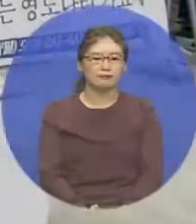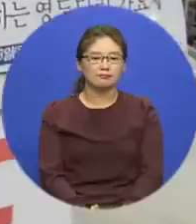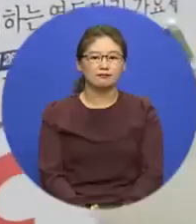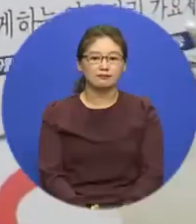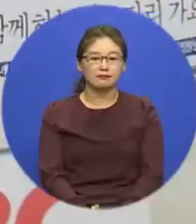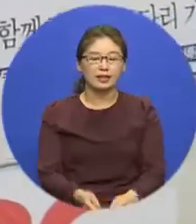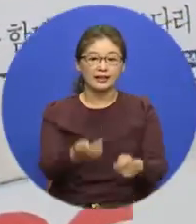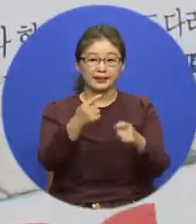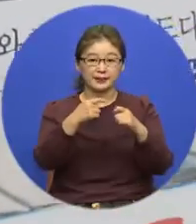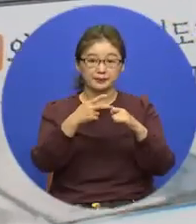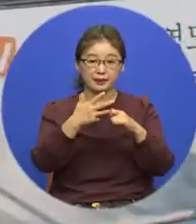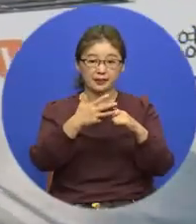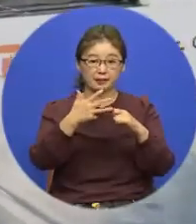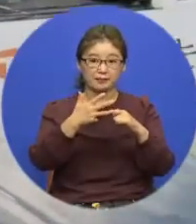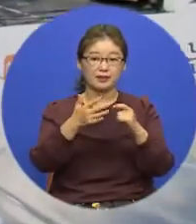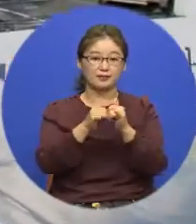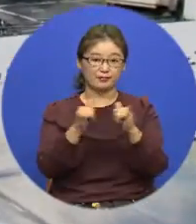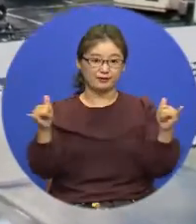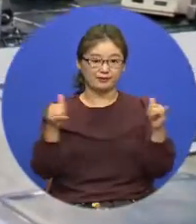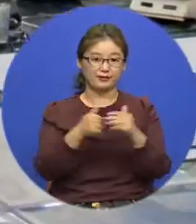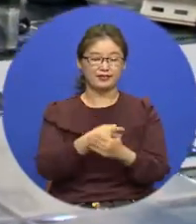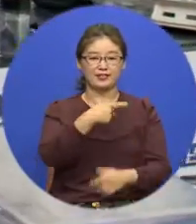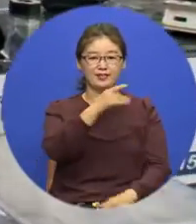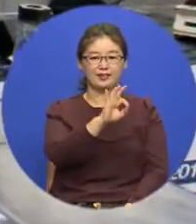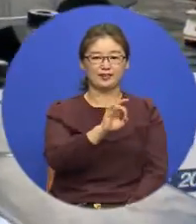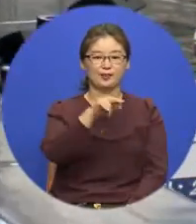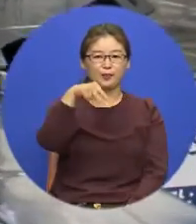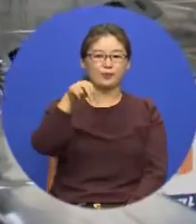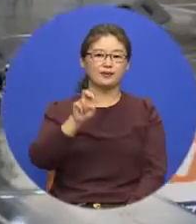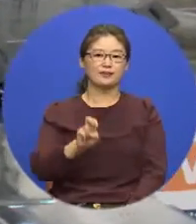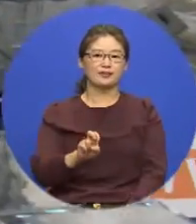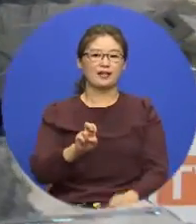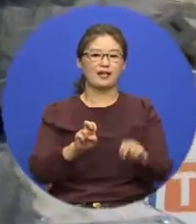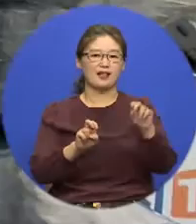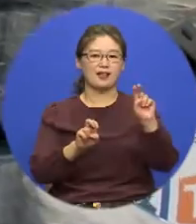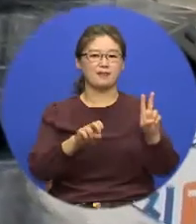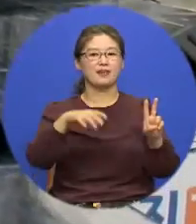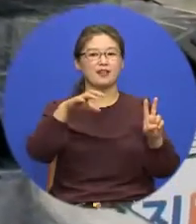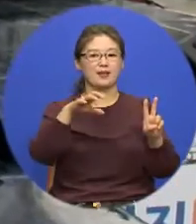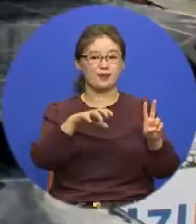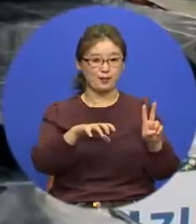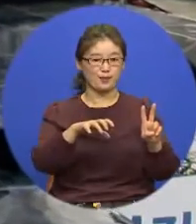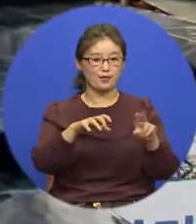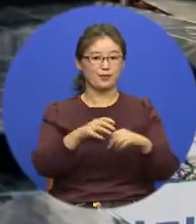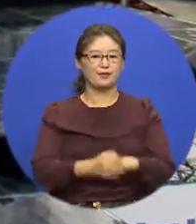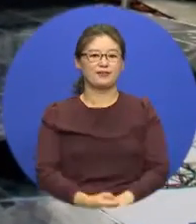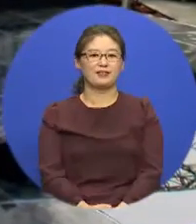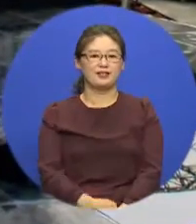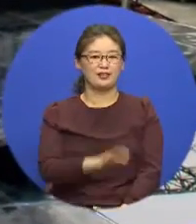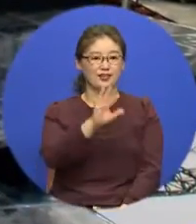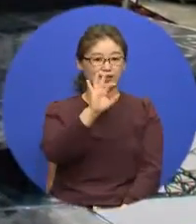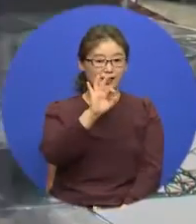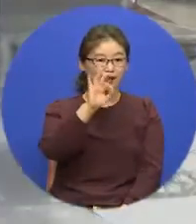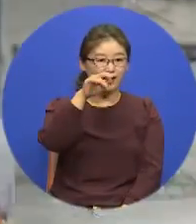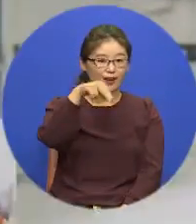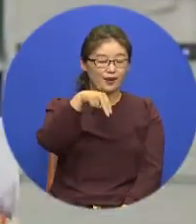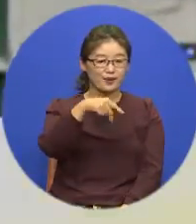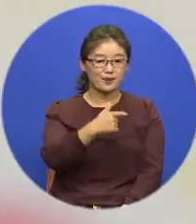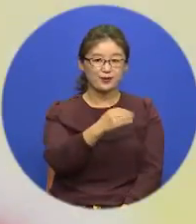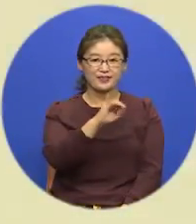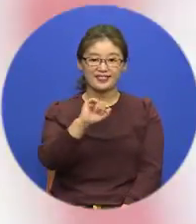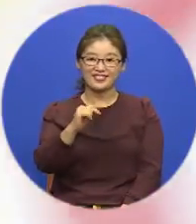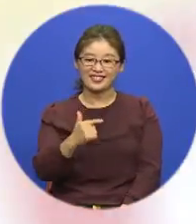이번에는 참가 번호 8번인데요. 동삼이동입니다. 여러분, 아, 윤희란 씨가 기다리고 있는데 오늘 의상이